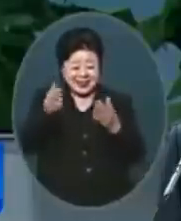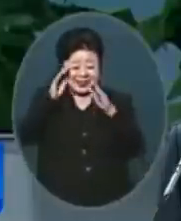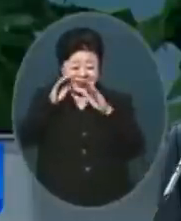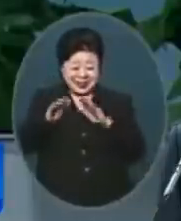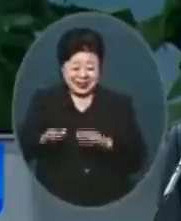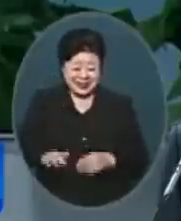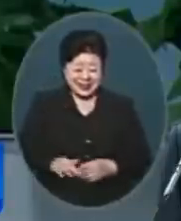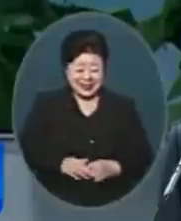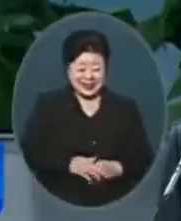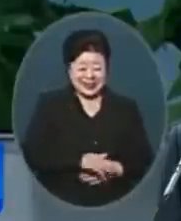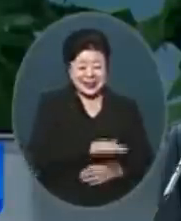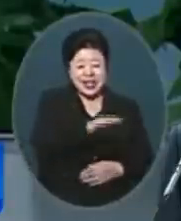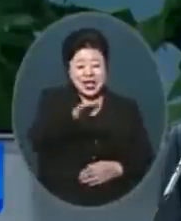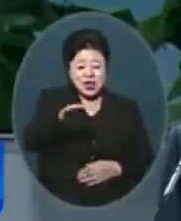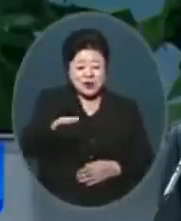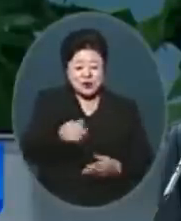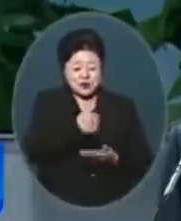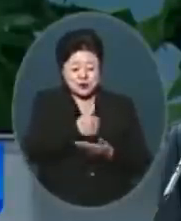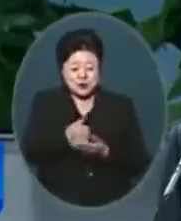구원하셨네